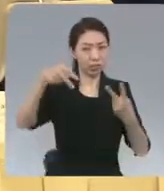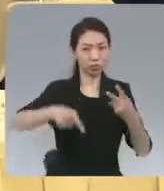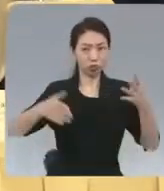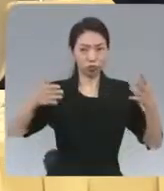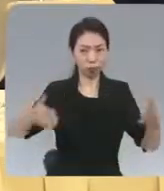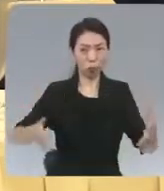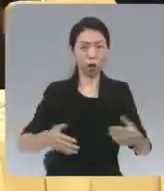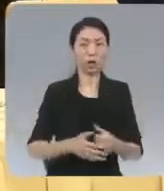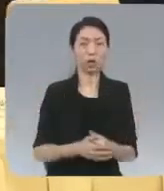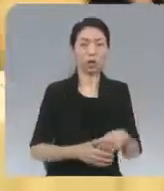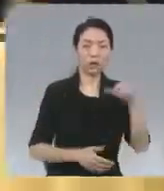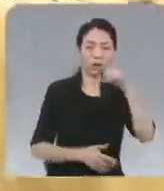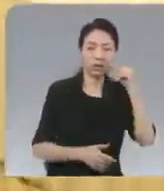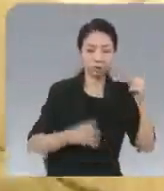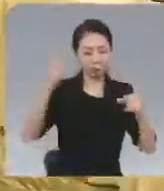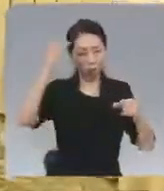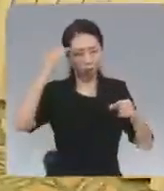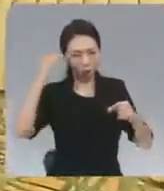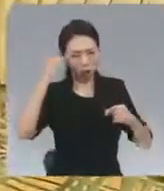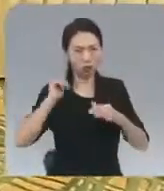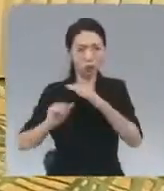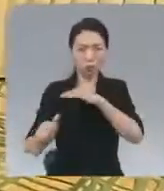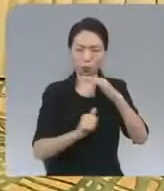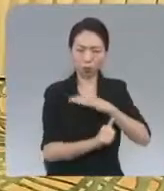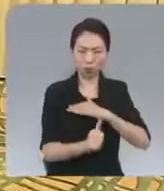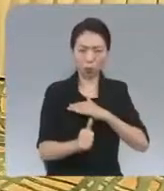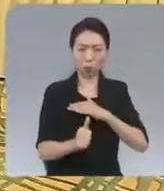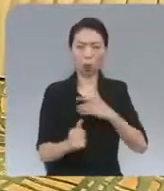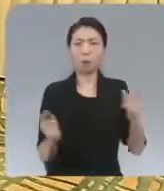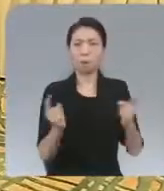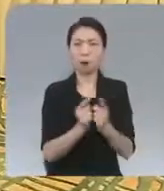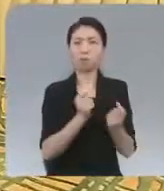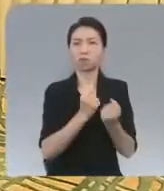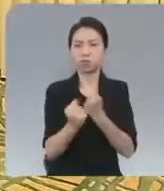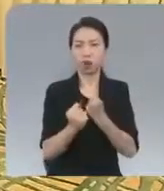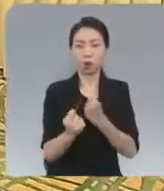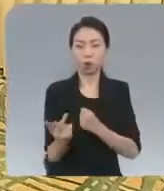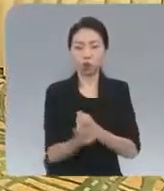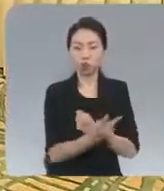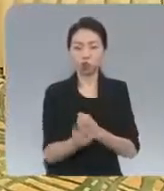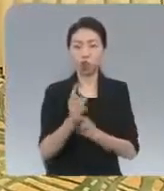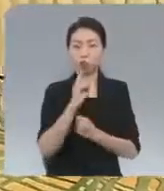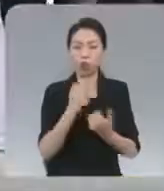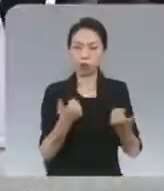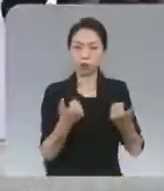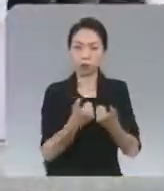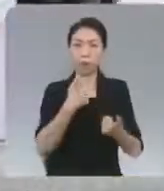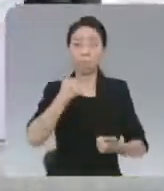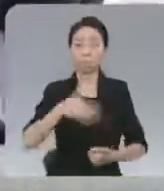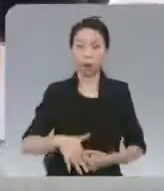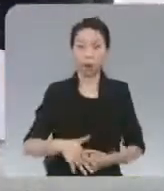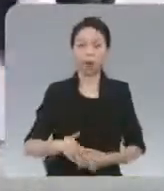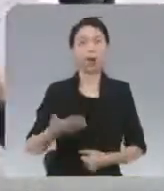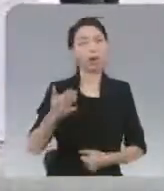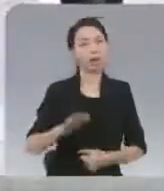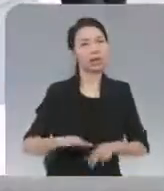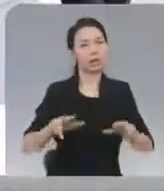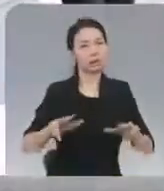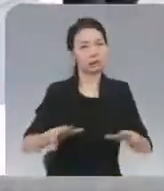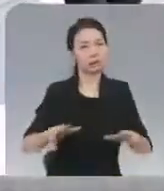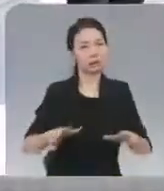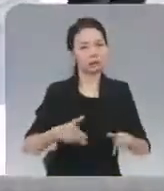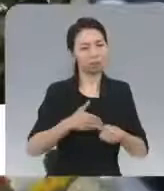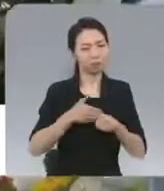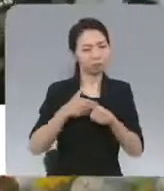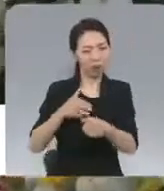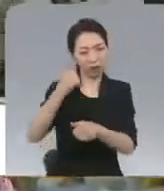2 pays pour en faire une occasion de rencontre inattendue entre leurs hauts responsables gouvernementaux pour rappel